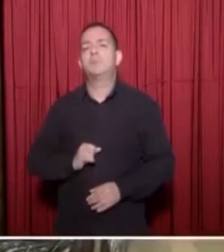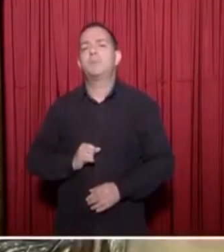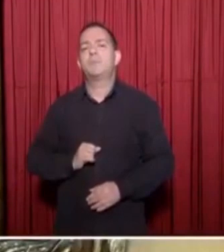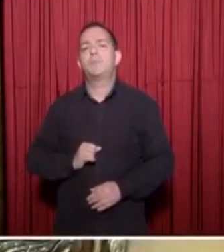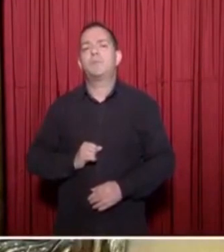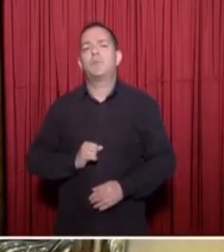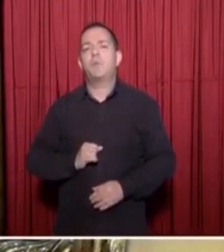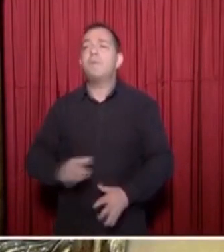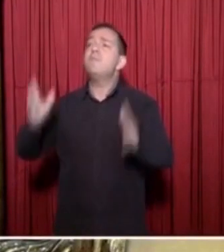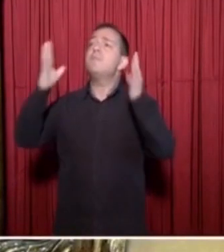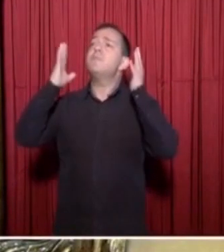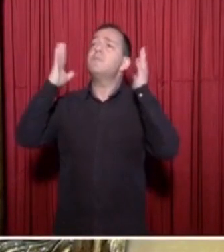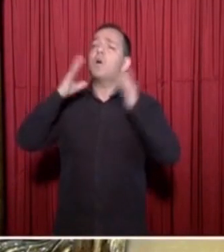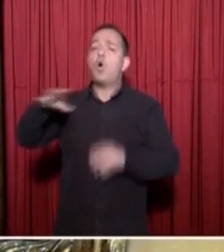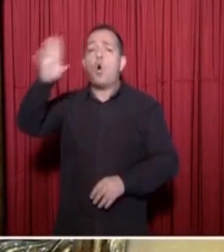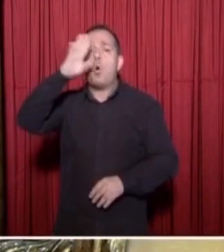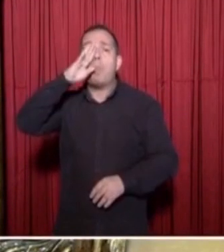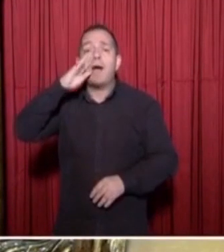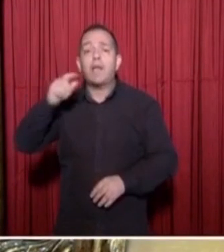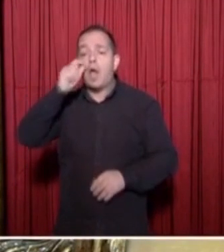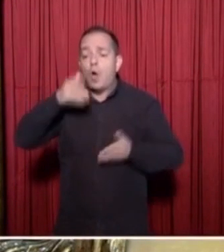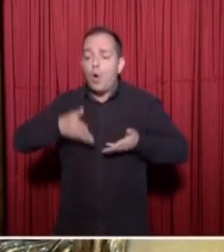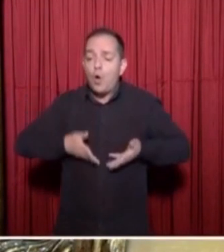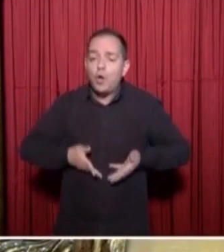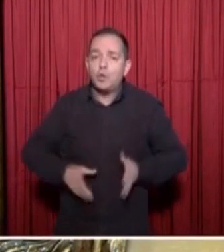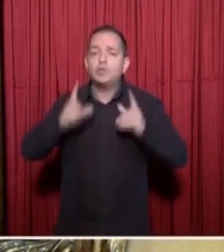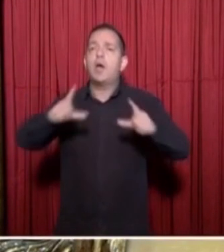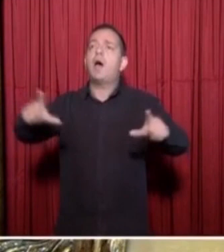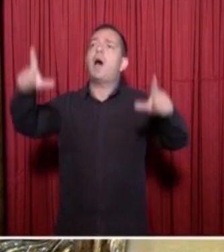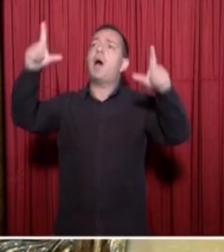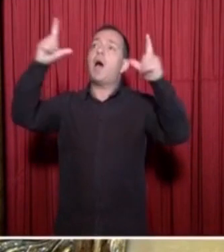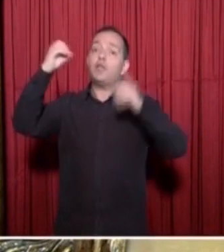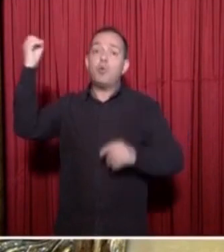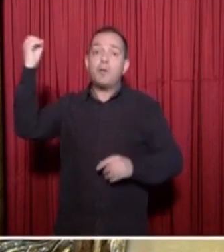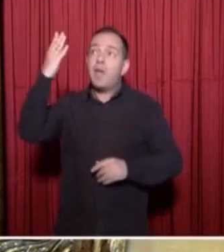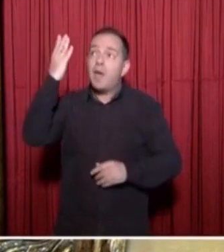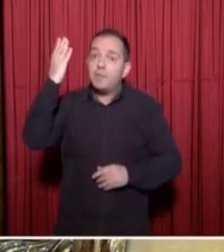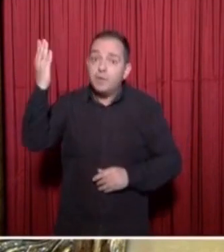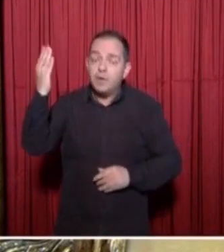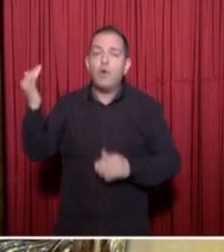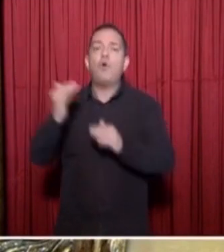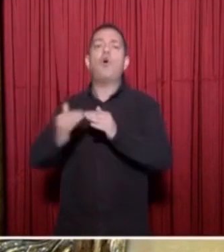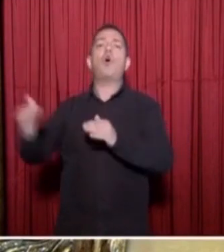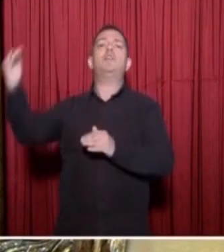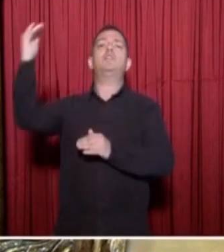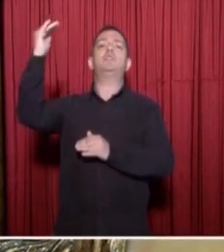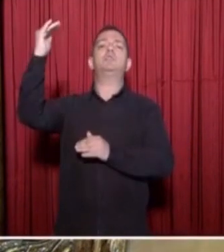αιώνας. Ευλογούμεν Πατέρα Υιόν και Άγιον Πνεύματον